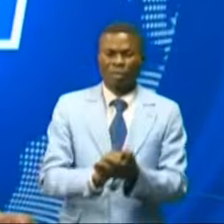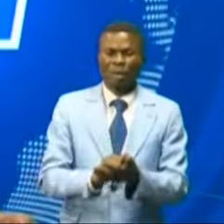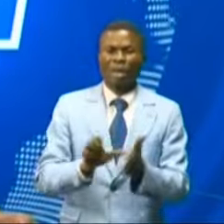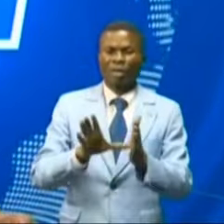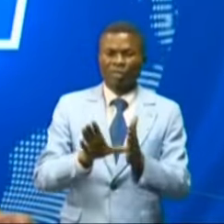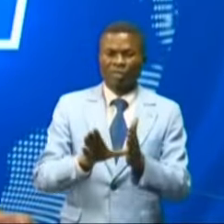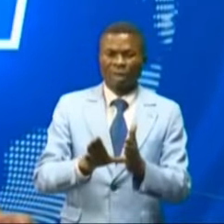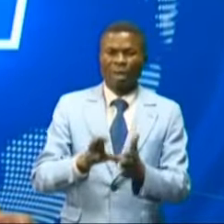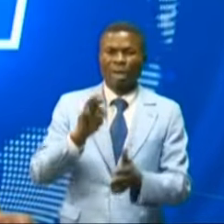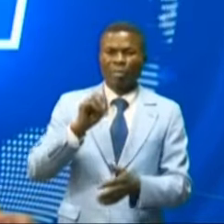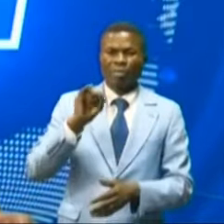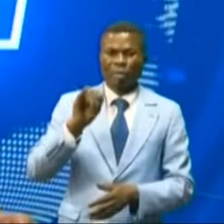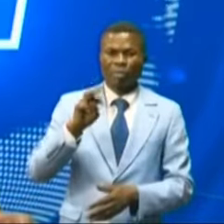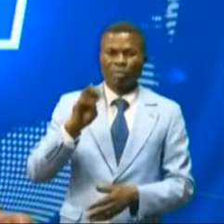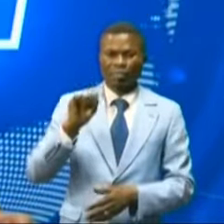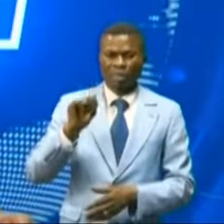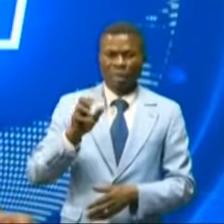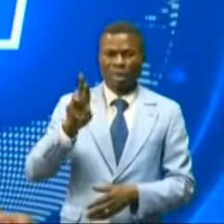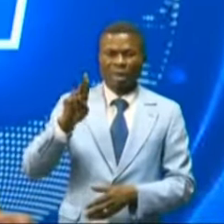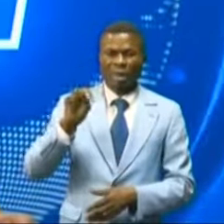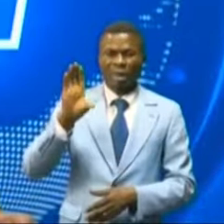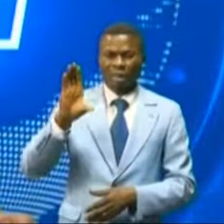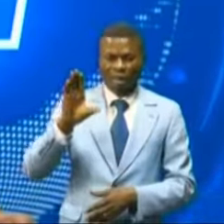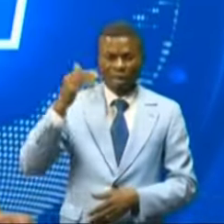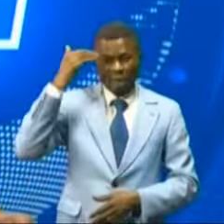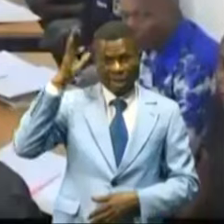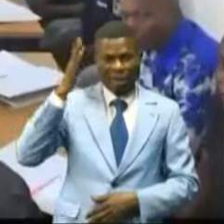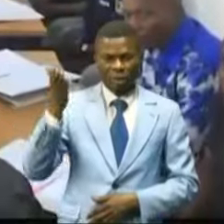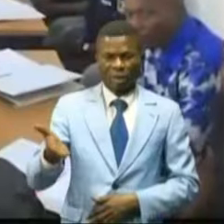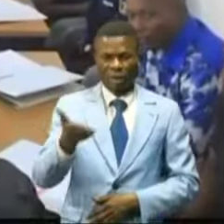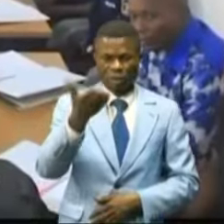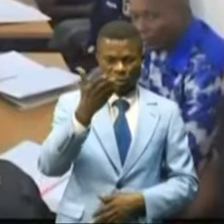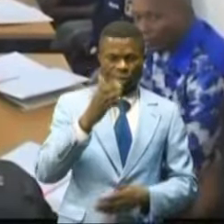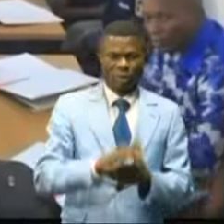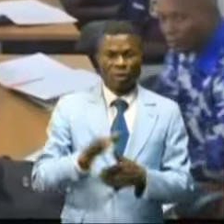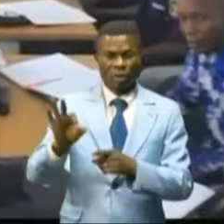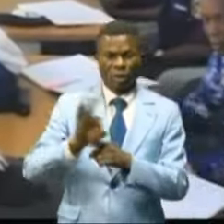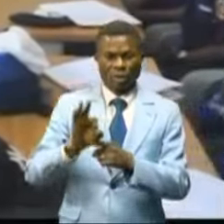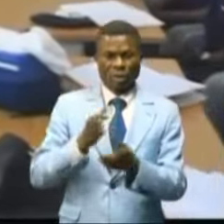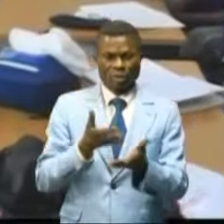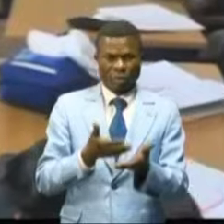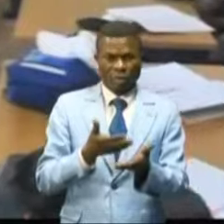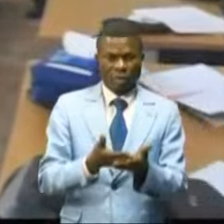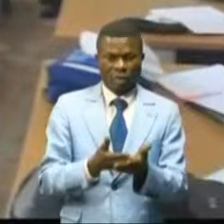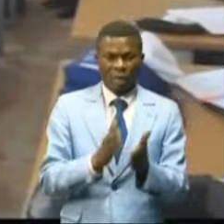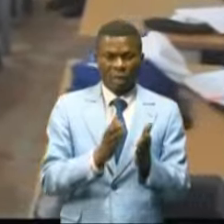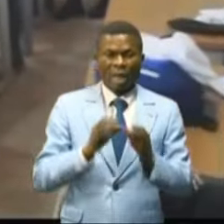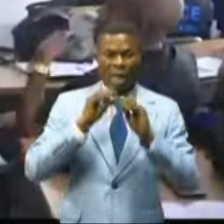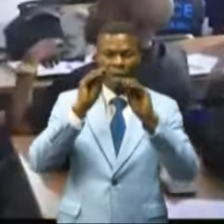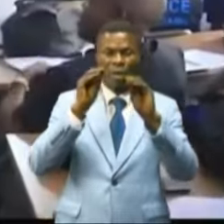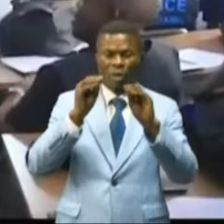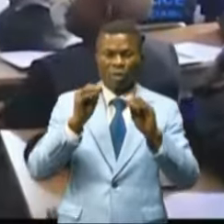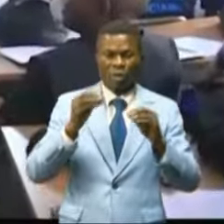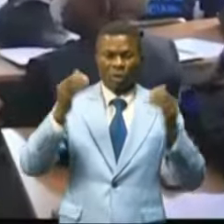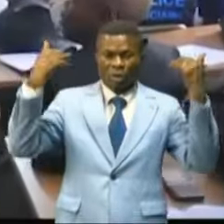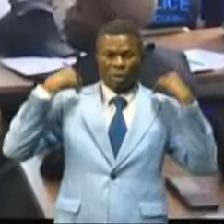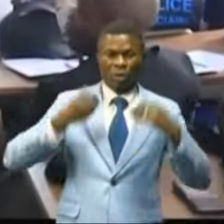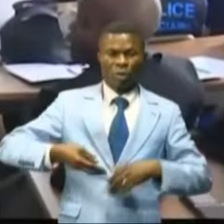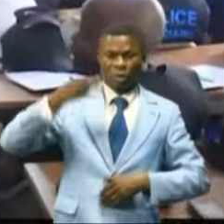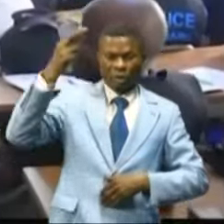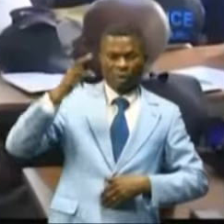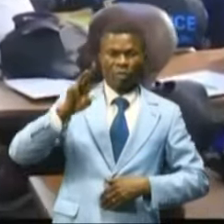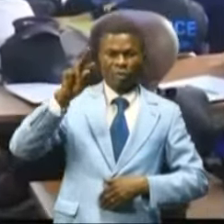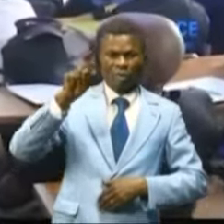reportage de Mimi et Takabolumbu de la RTNC Mbandaka. Cette formation dispensé par le commissaire supérieur